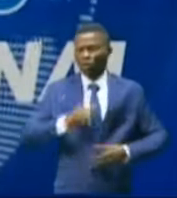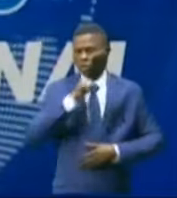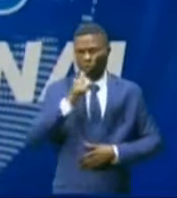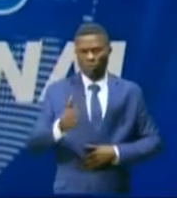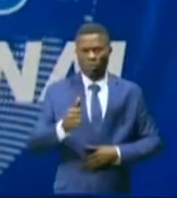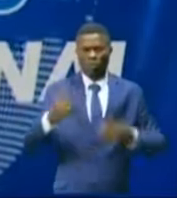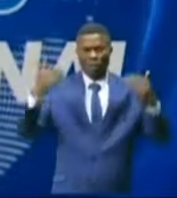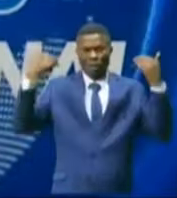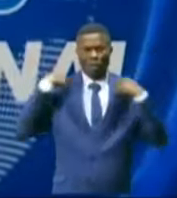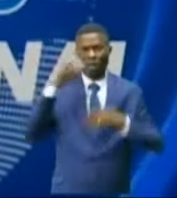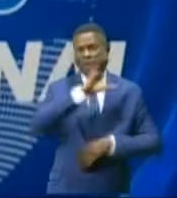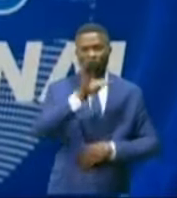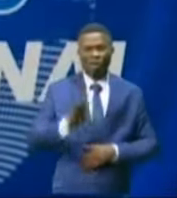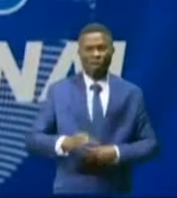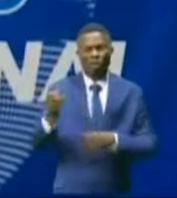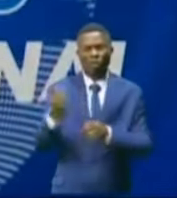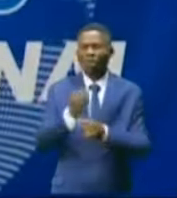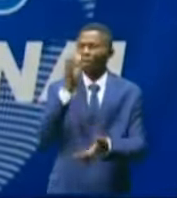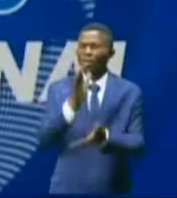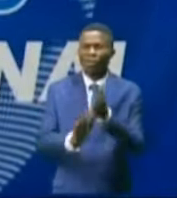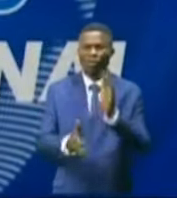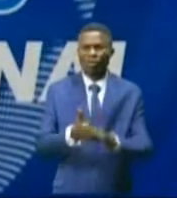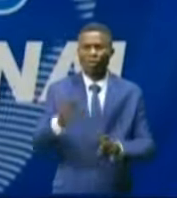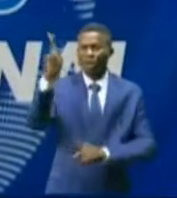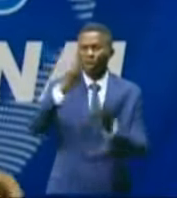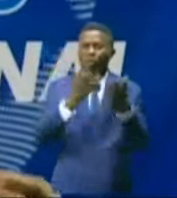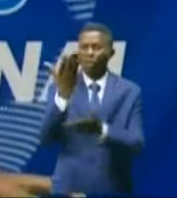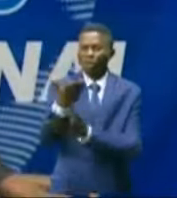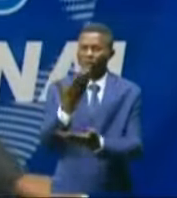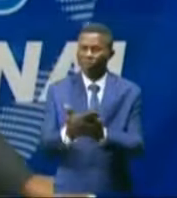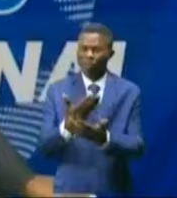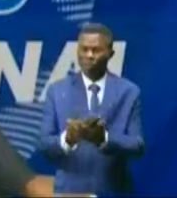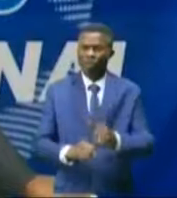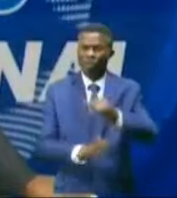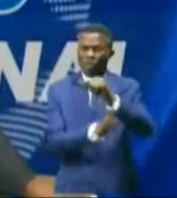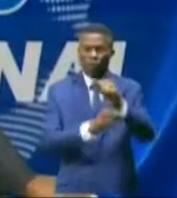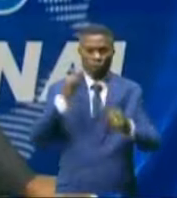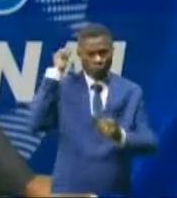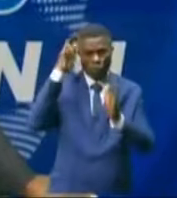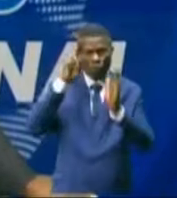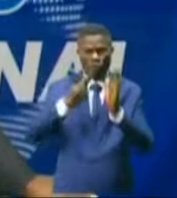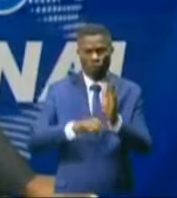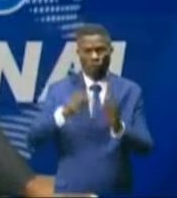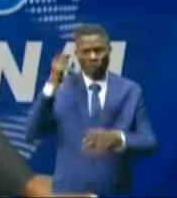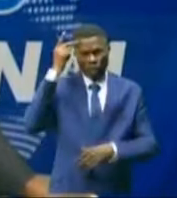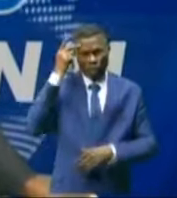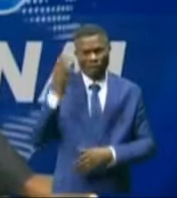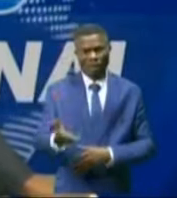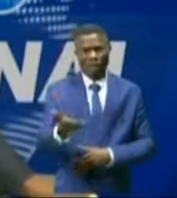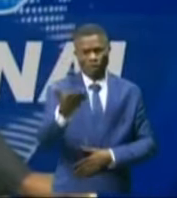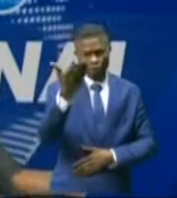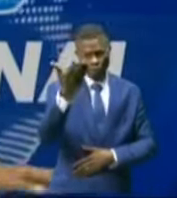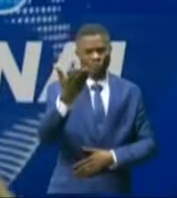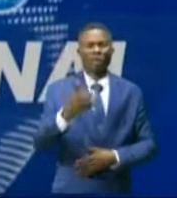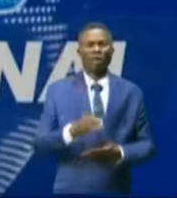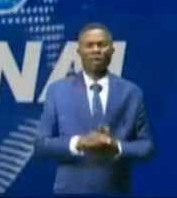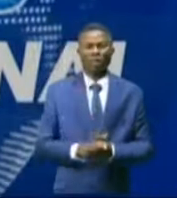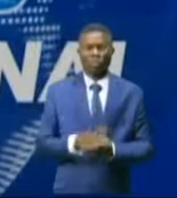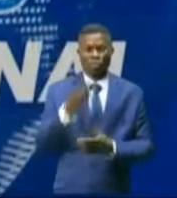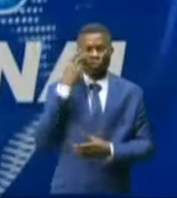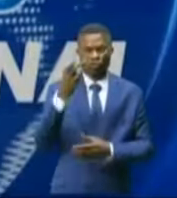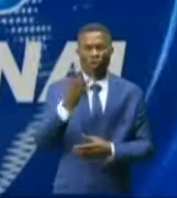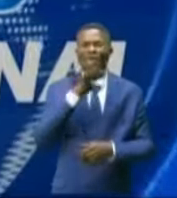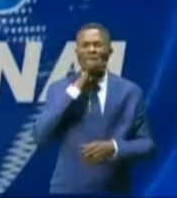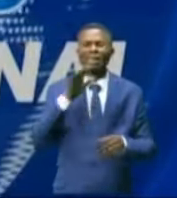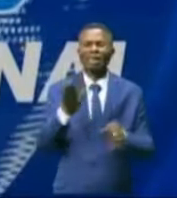des autorités municipales, la population appelle à l'intervention urgente du gouvernement central. Et Jeunichi Dadachabani et J.R. Kabamba